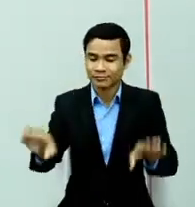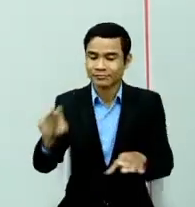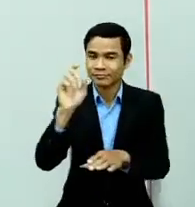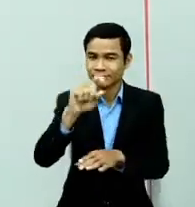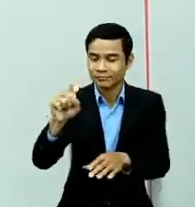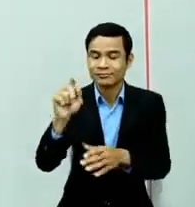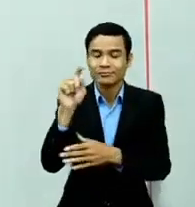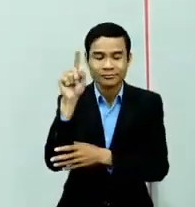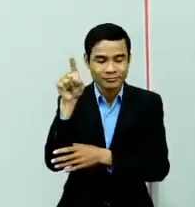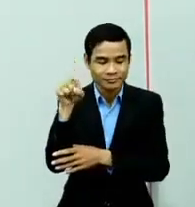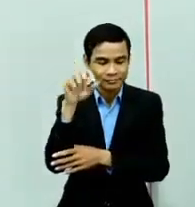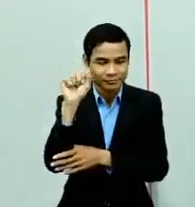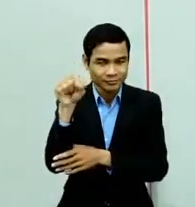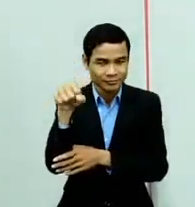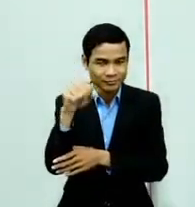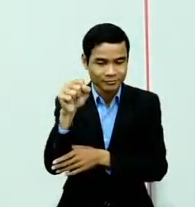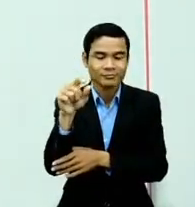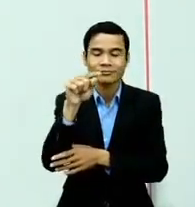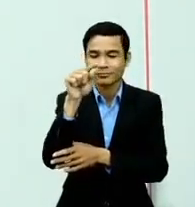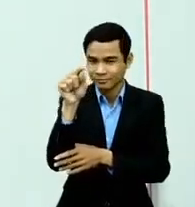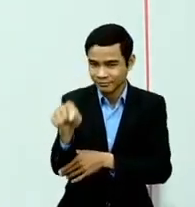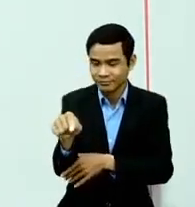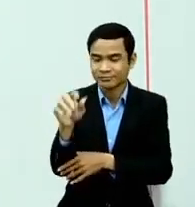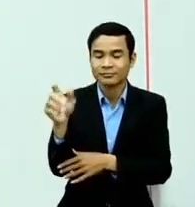ឲ្យបានស្មើគ្នាណា